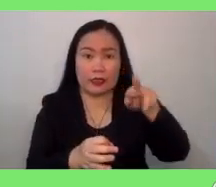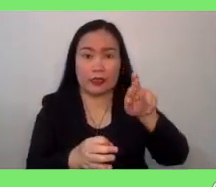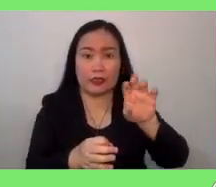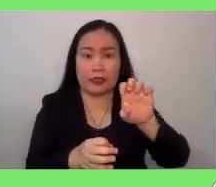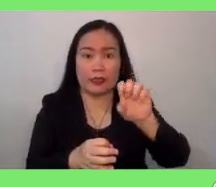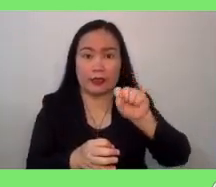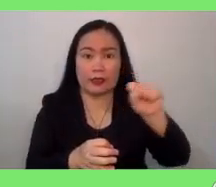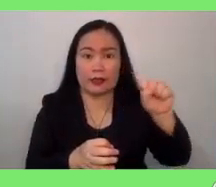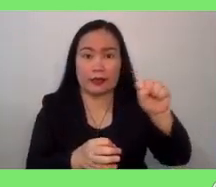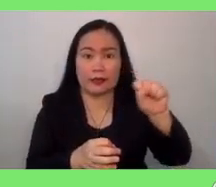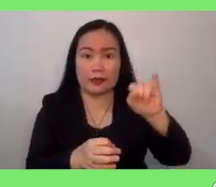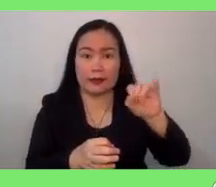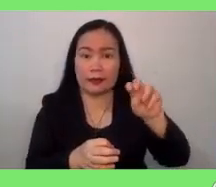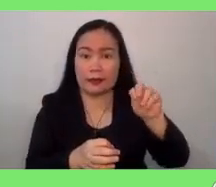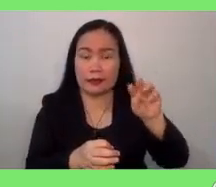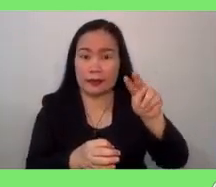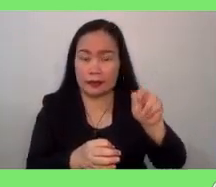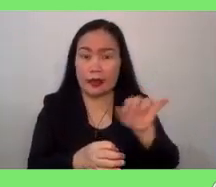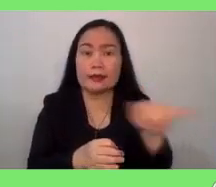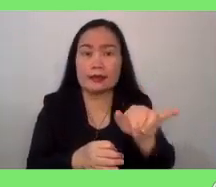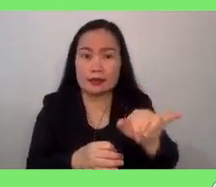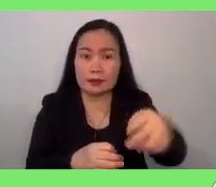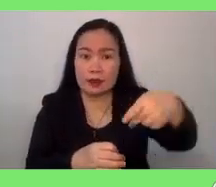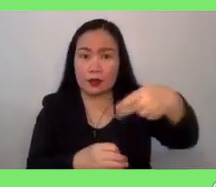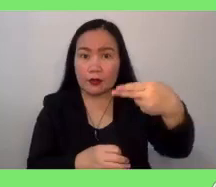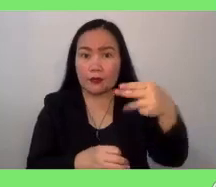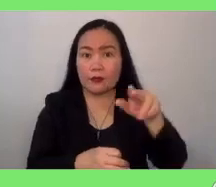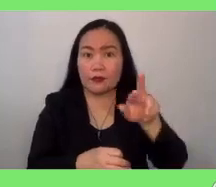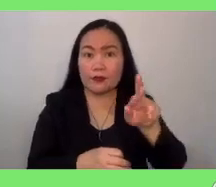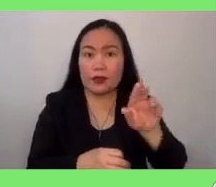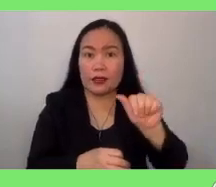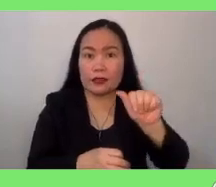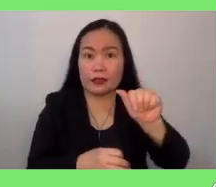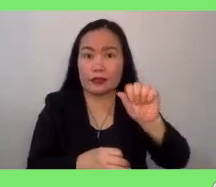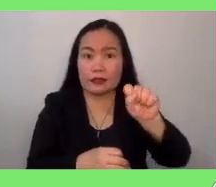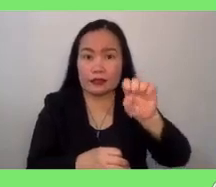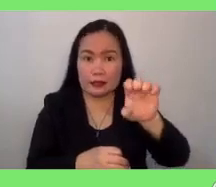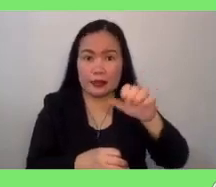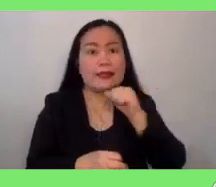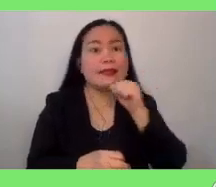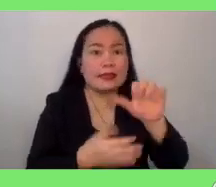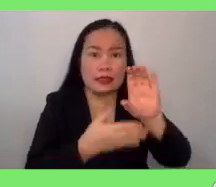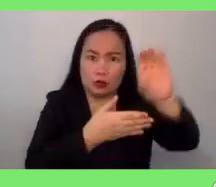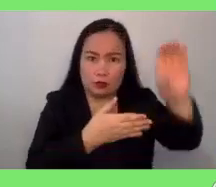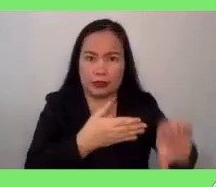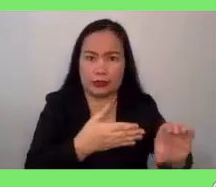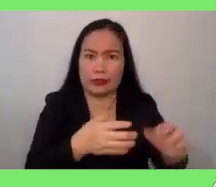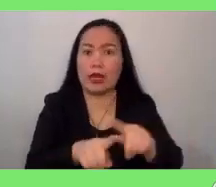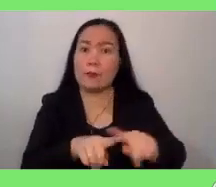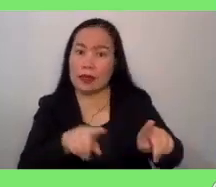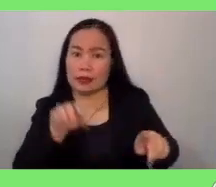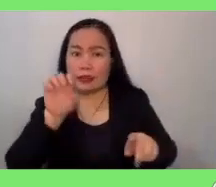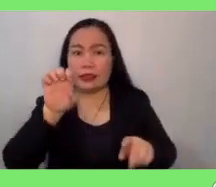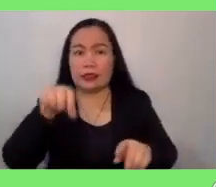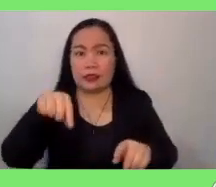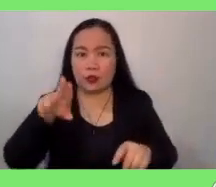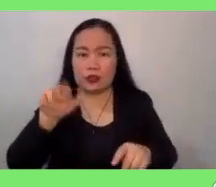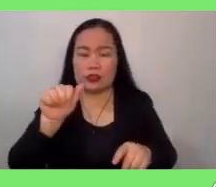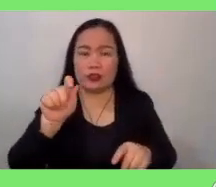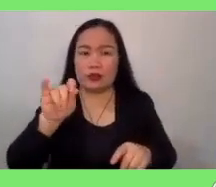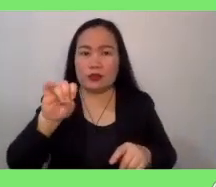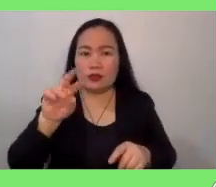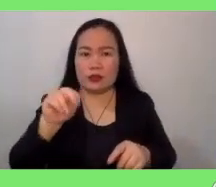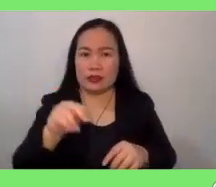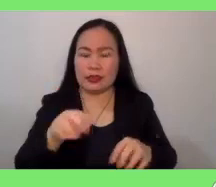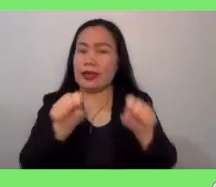phrase. Okay? Phrases lang siya. While equations are already sentences. Okay,